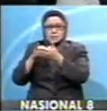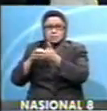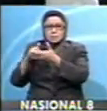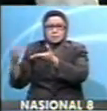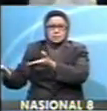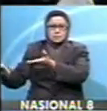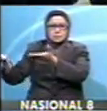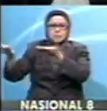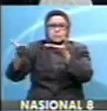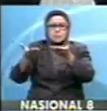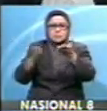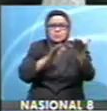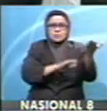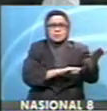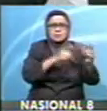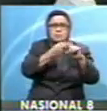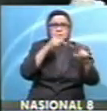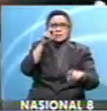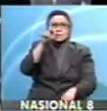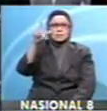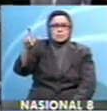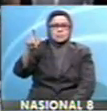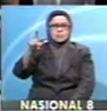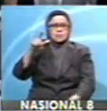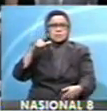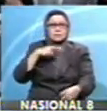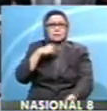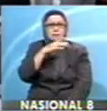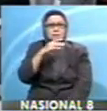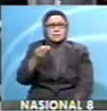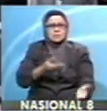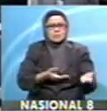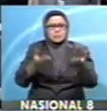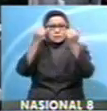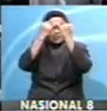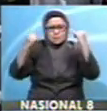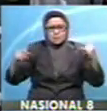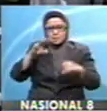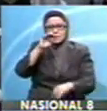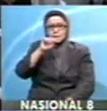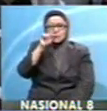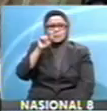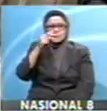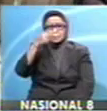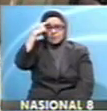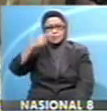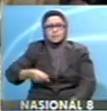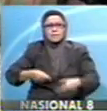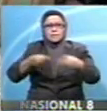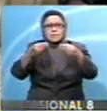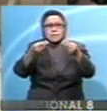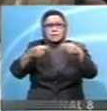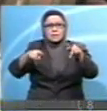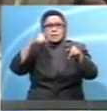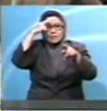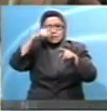dengan pesawat khas di lapangan terbang Sultan Mahmud lalu dibawa ke istana maziah bagi memberi kesempatan kepada kerabat diraja